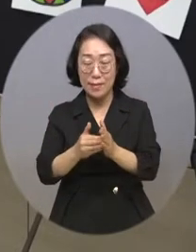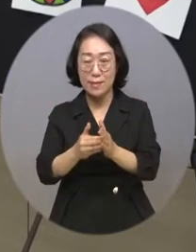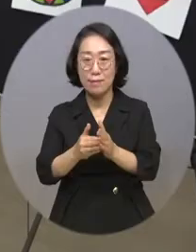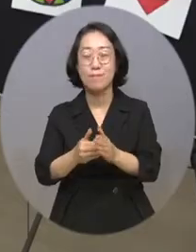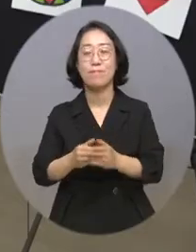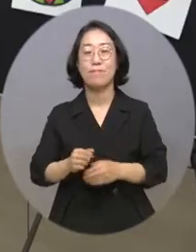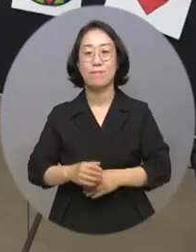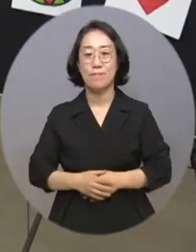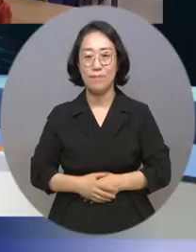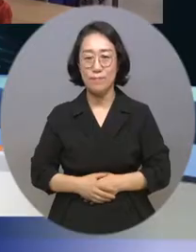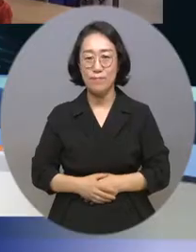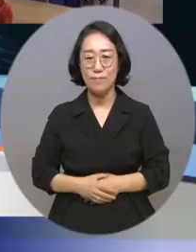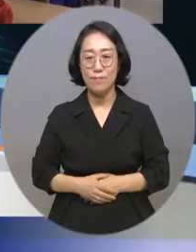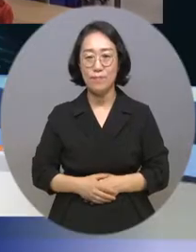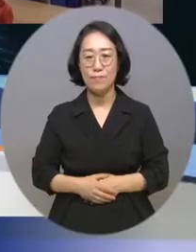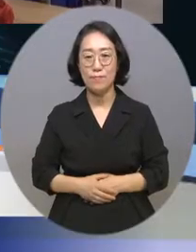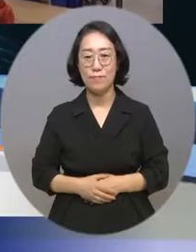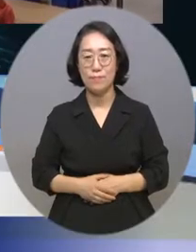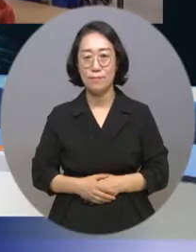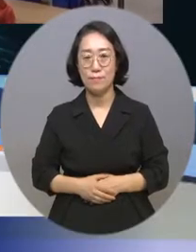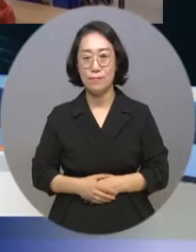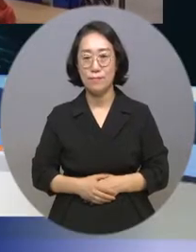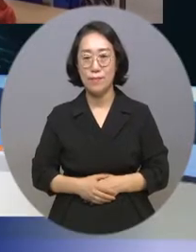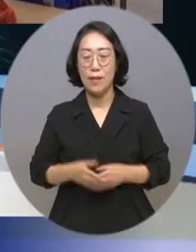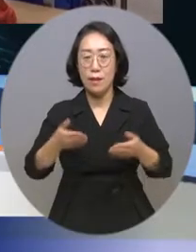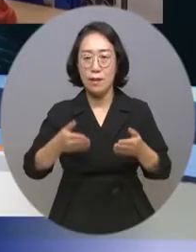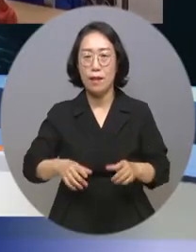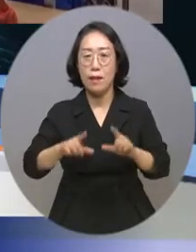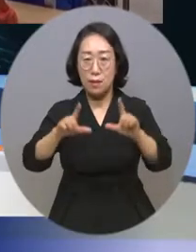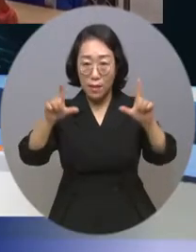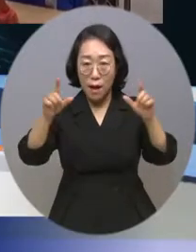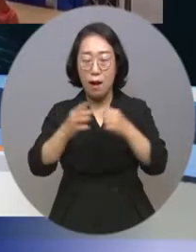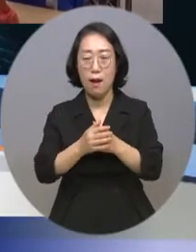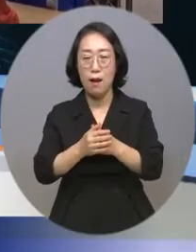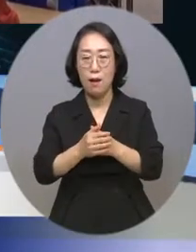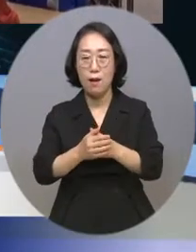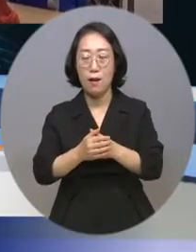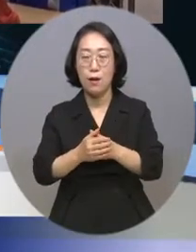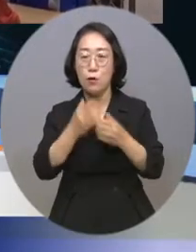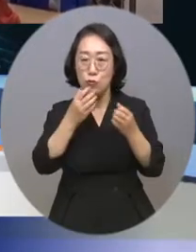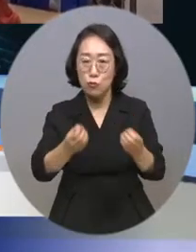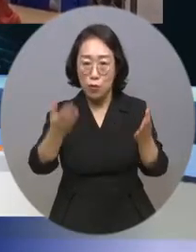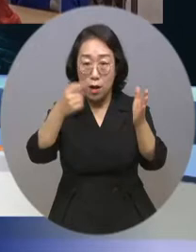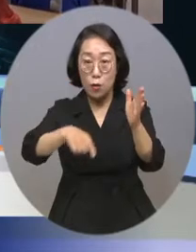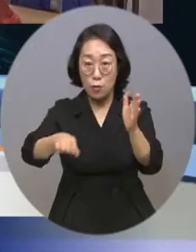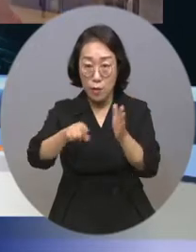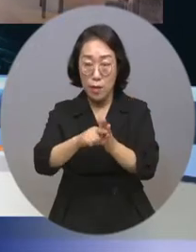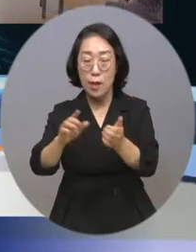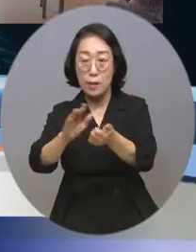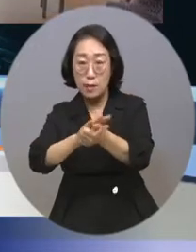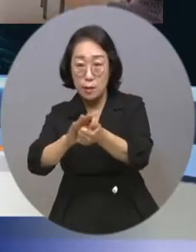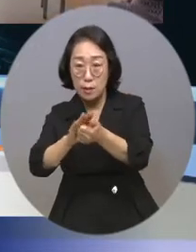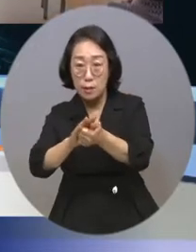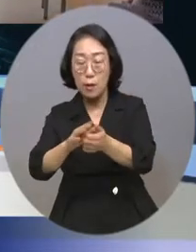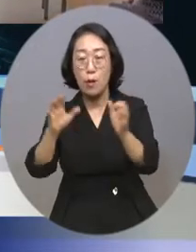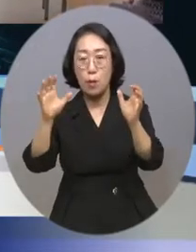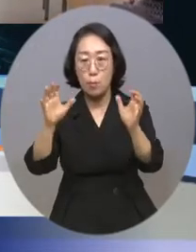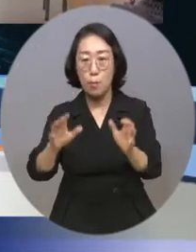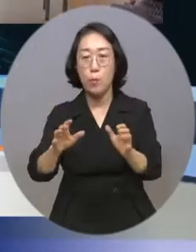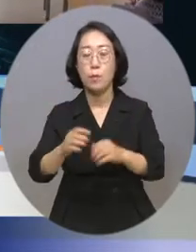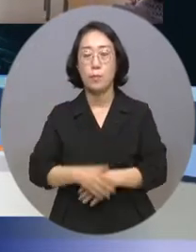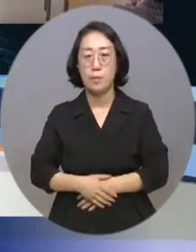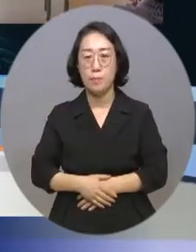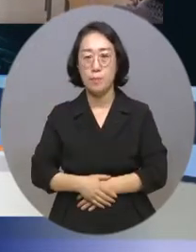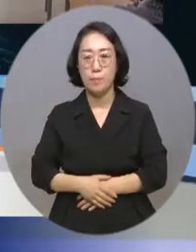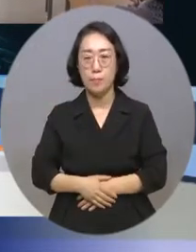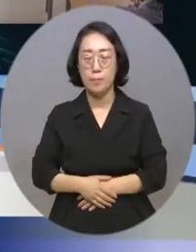경계방송 정은선입니다. 생일을 맞은 노인들을 위해 생일잔치 봉사로 기쁨을 전하는 마음이 모였습니다.